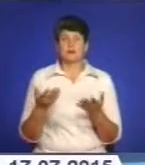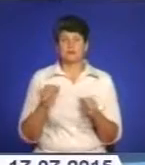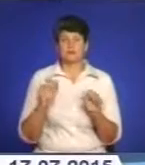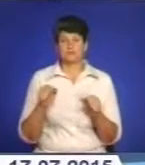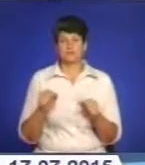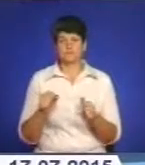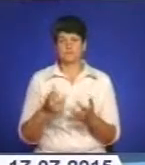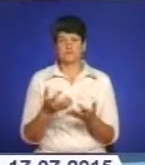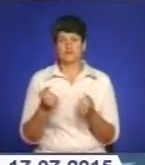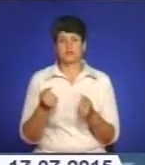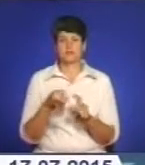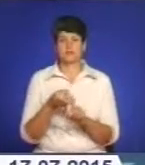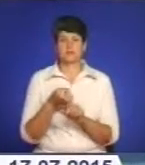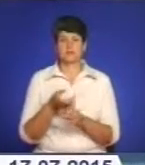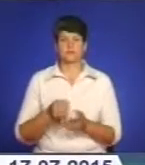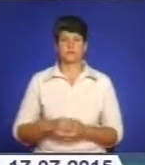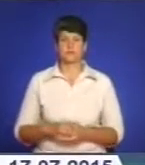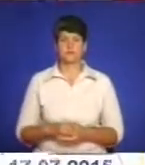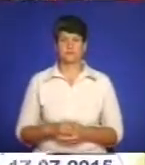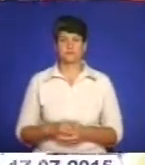хвороби? У сюжеті Ірини Демчук.